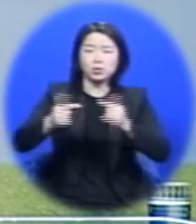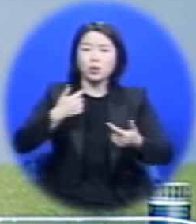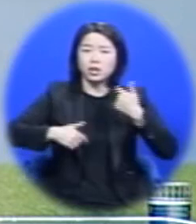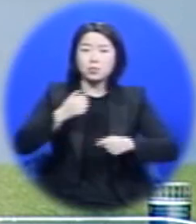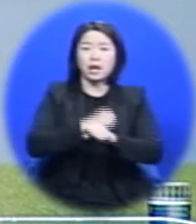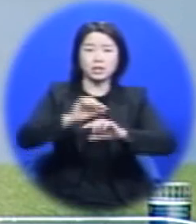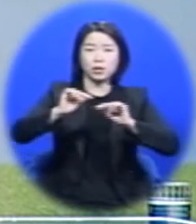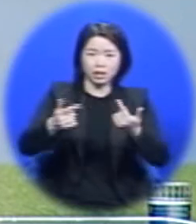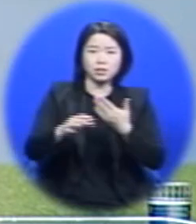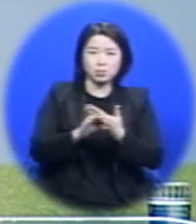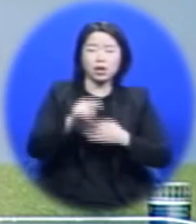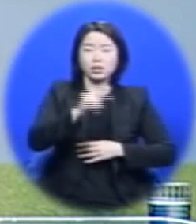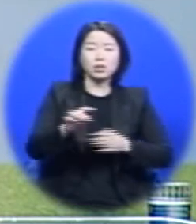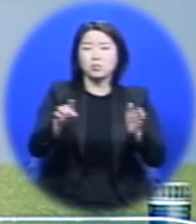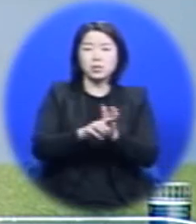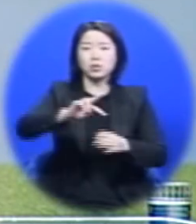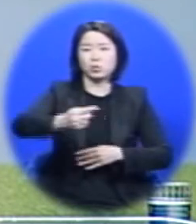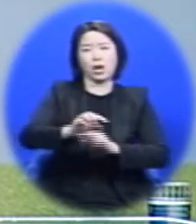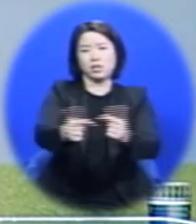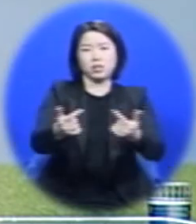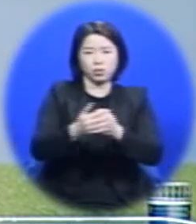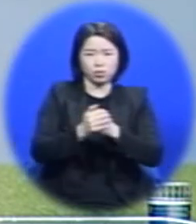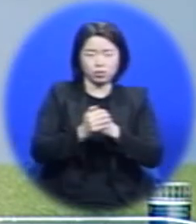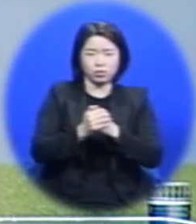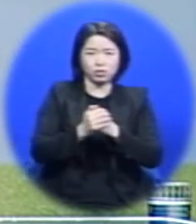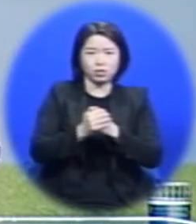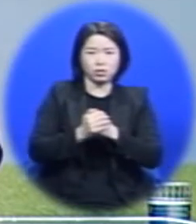기뻐하지도 않으면 그건 믿는 것도 아니잖아요.